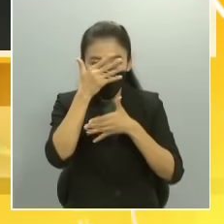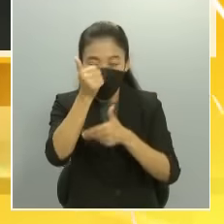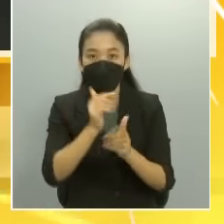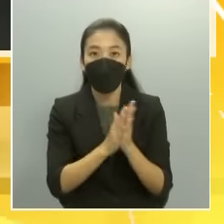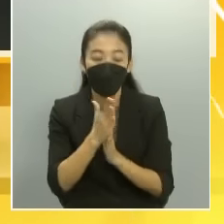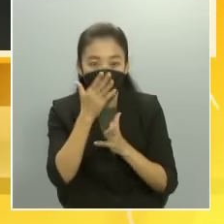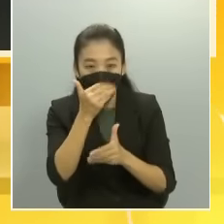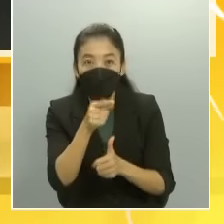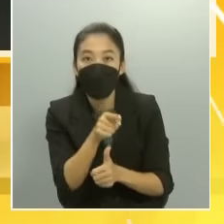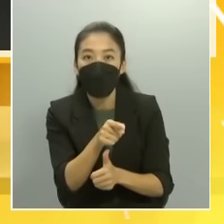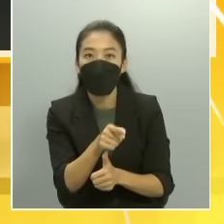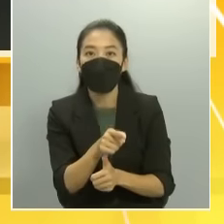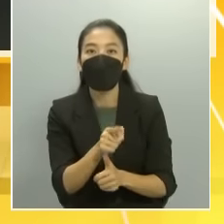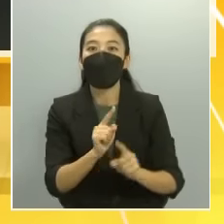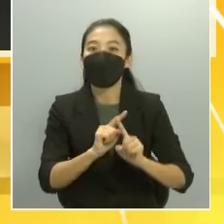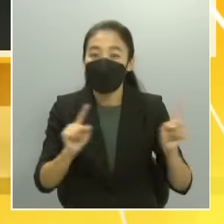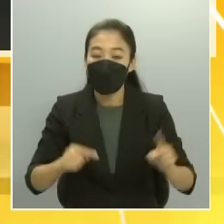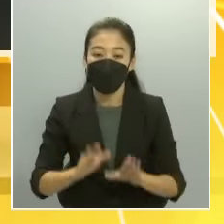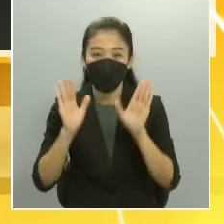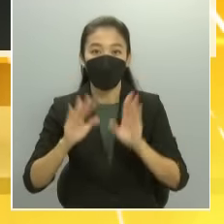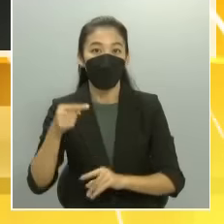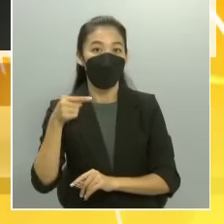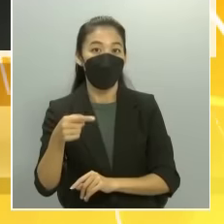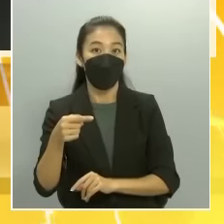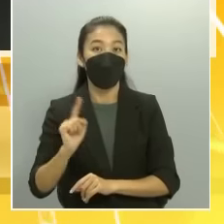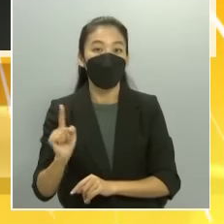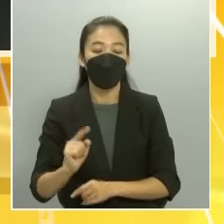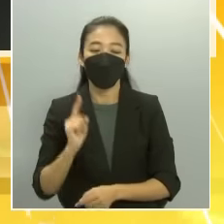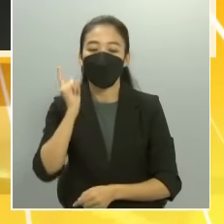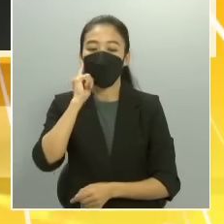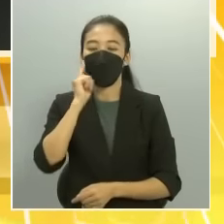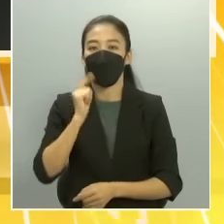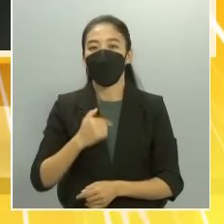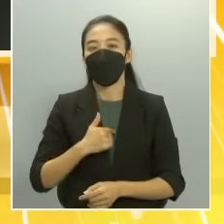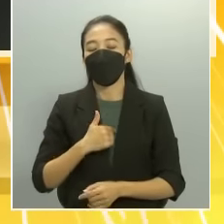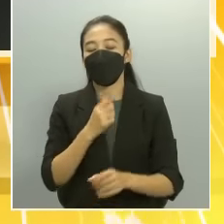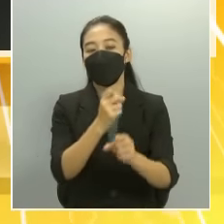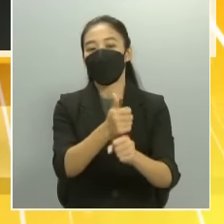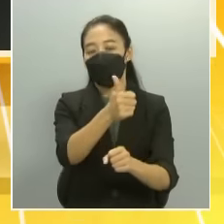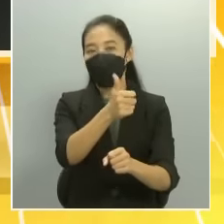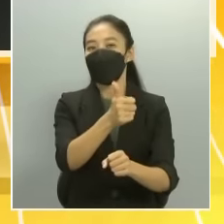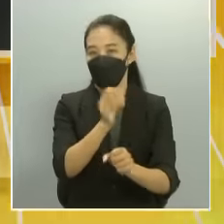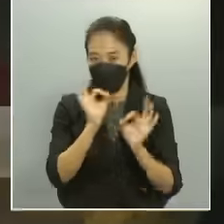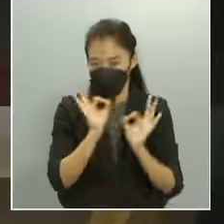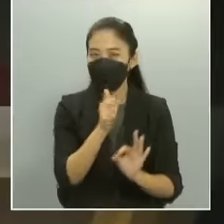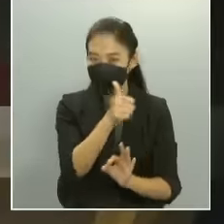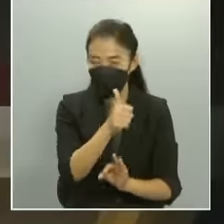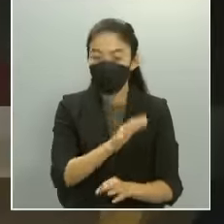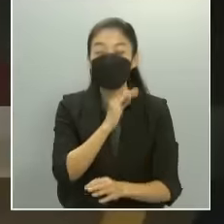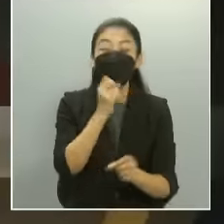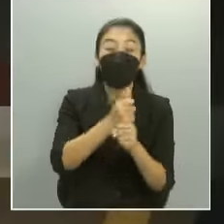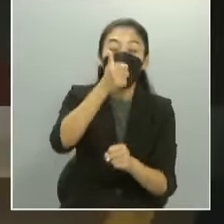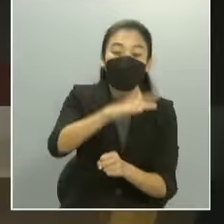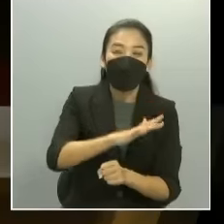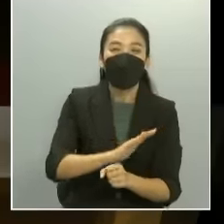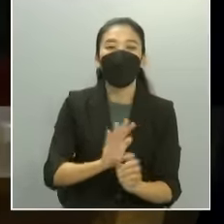คือคนจะคาดหวังนะถ้าทำได้ก็ดีแต่ถ้าทำไม่ได้มันก็กลายเป็นอีกเรื่องหรือไม่เอาลองไปดูก็ได้